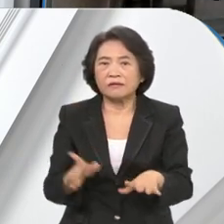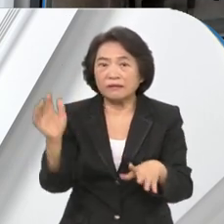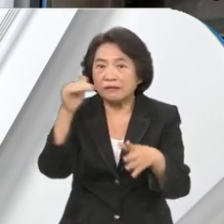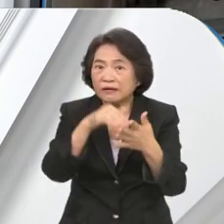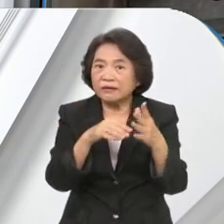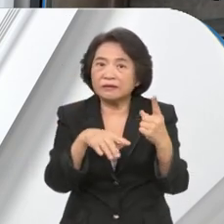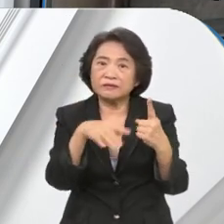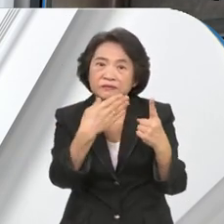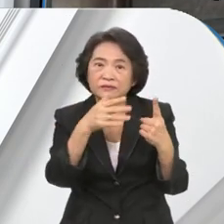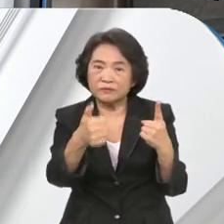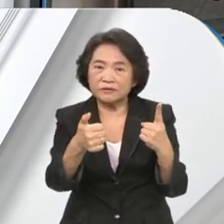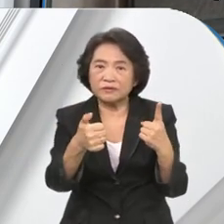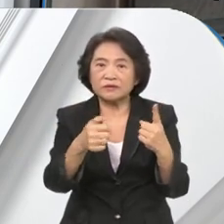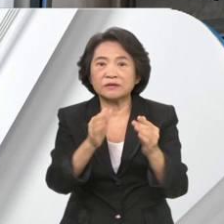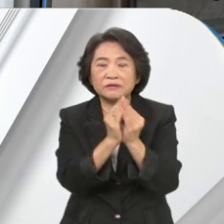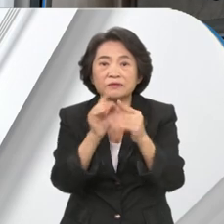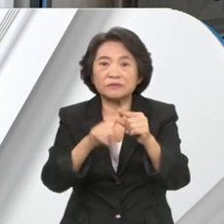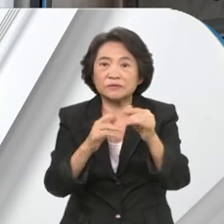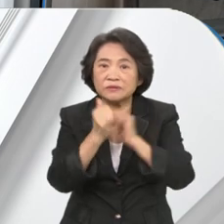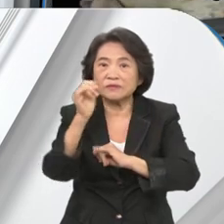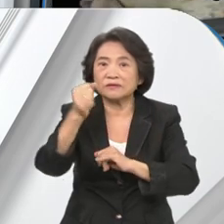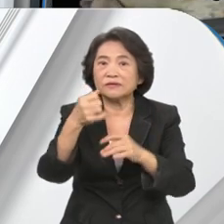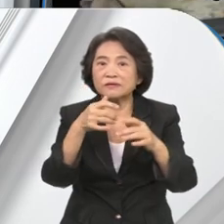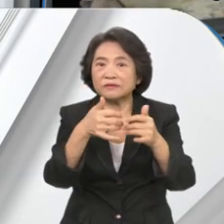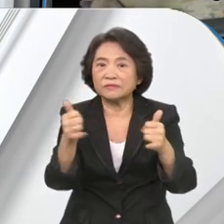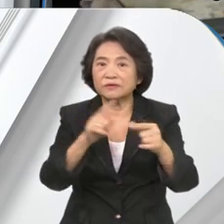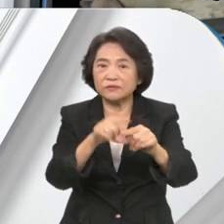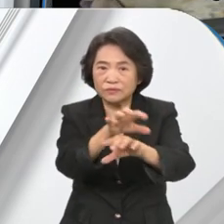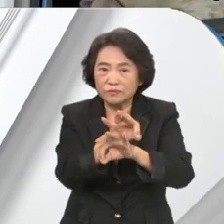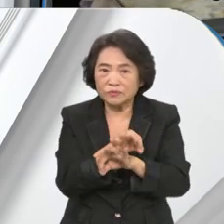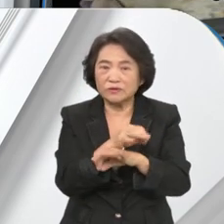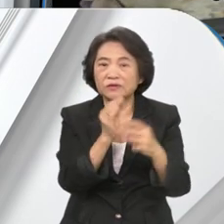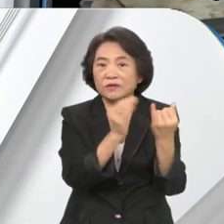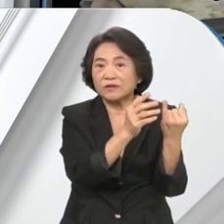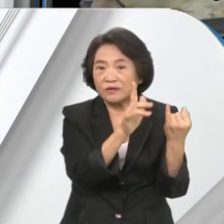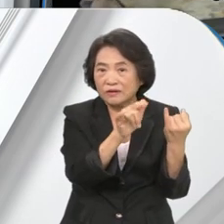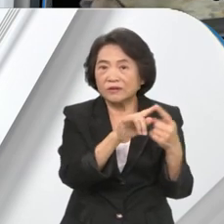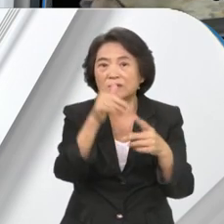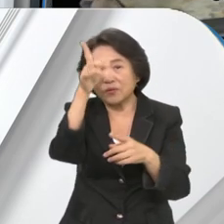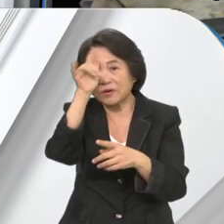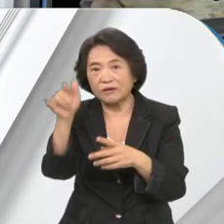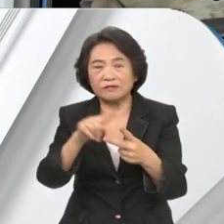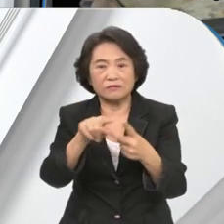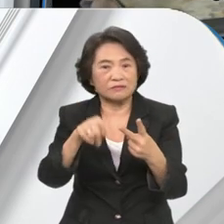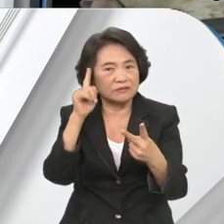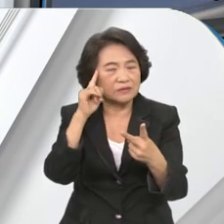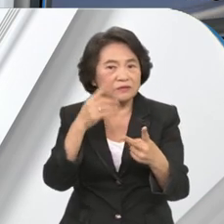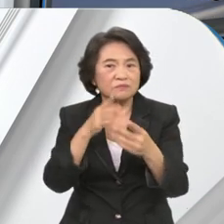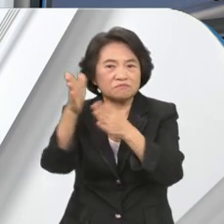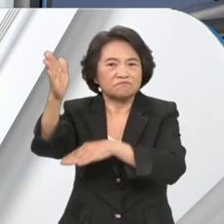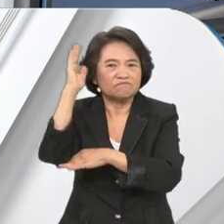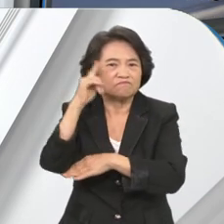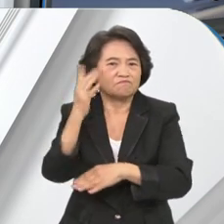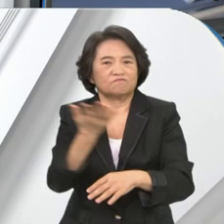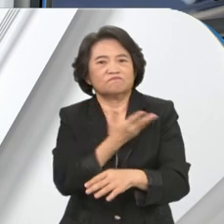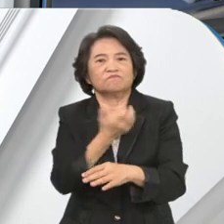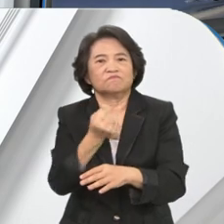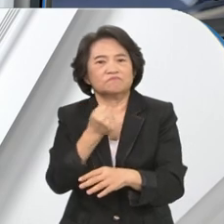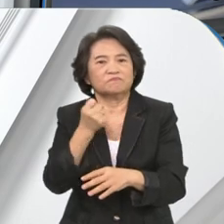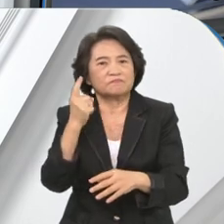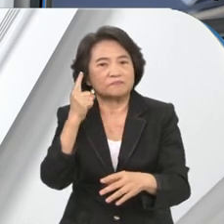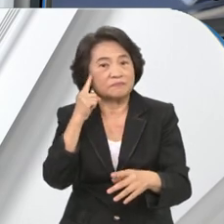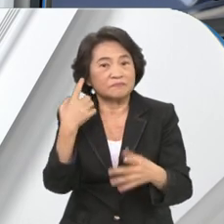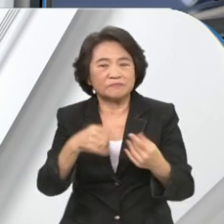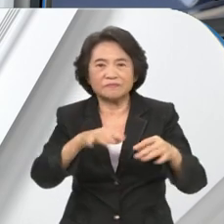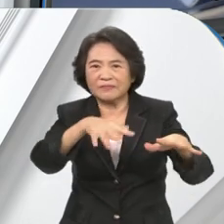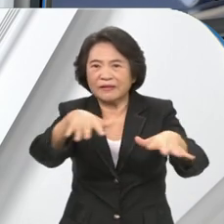嘅。1956年台，桃园中立嘅人民中学。有见韩国王宪忠又压着先生，因为